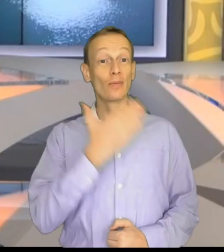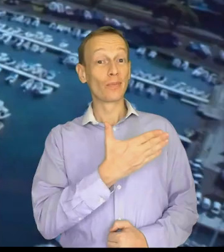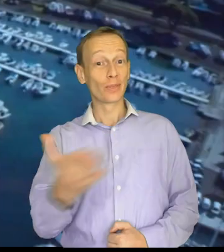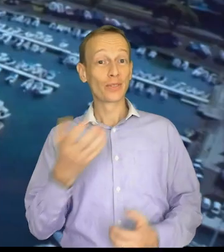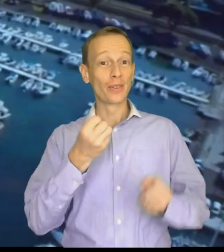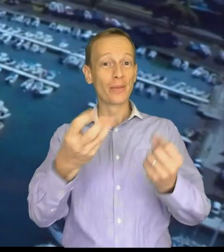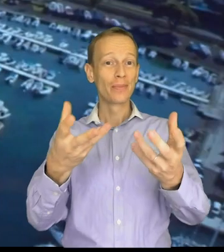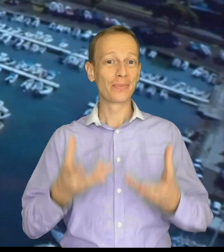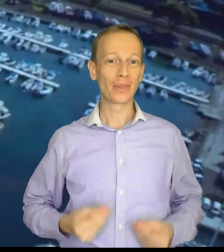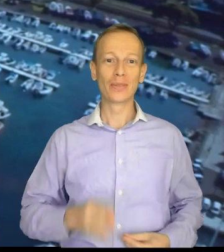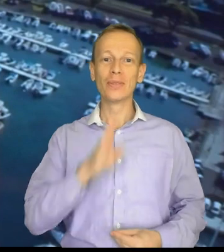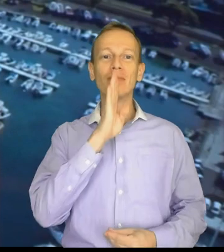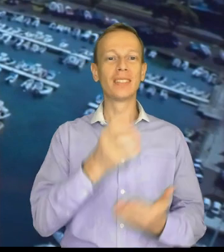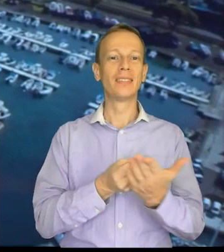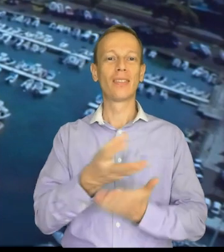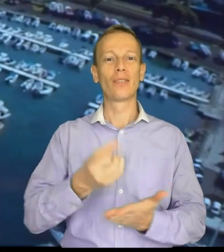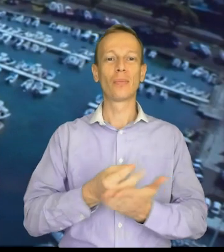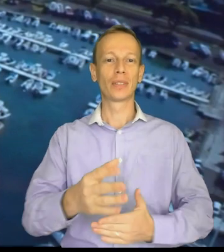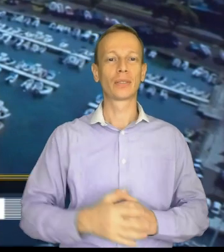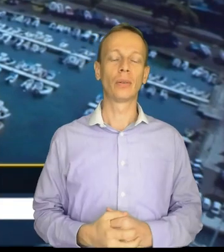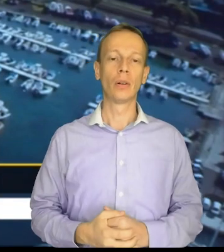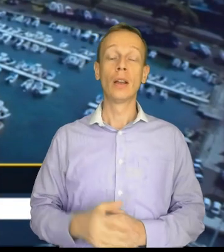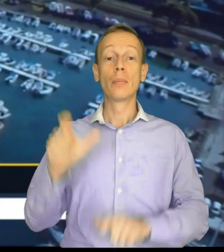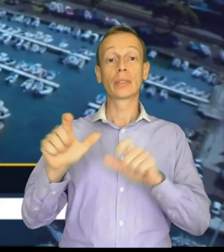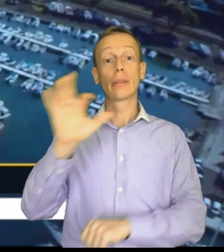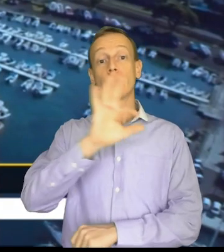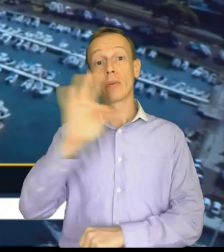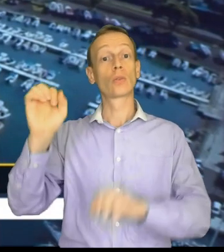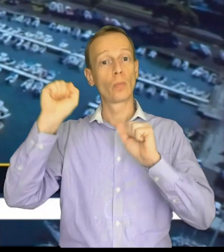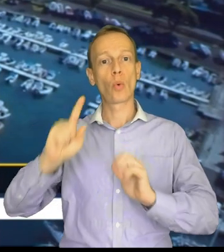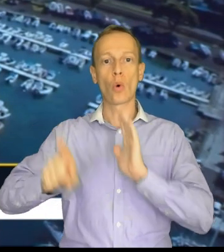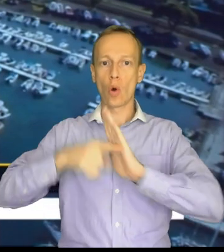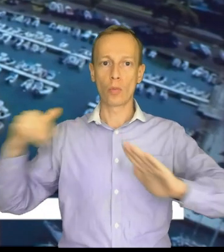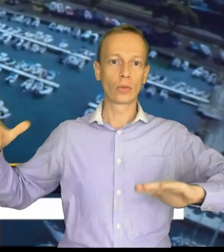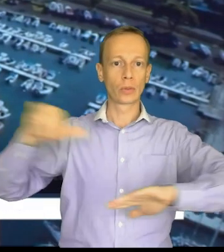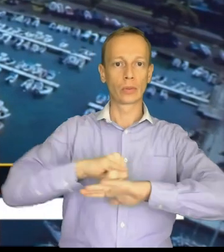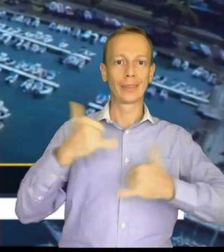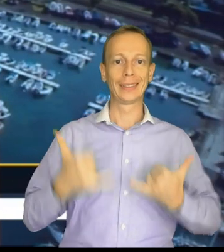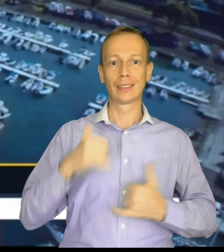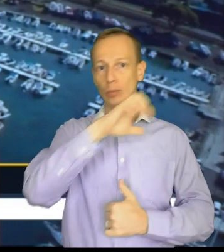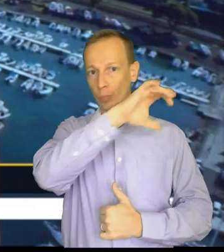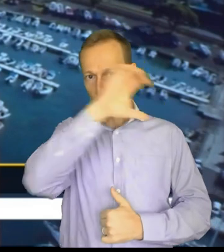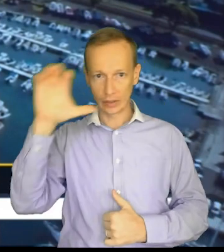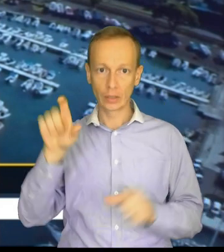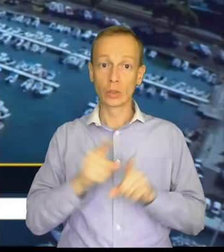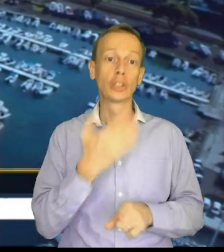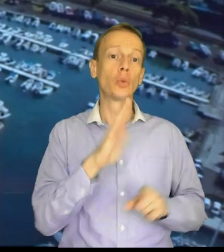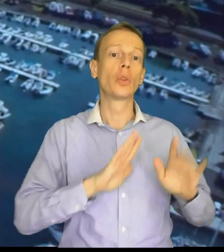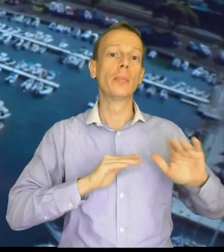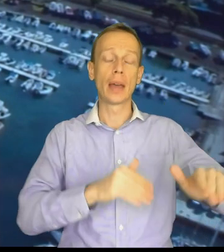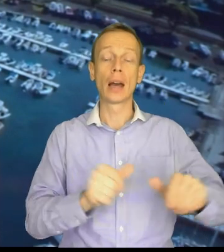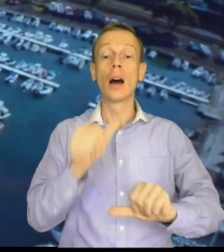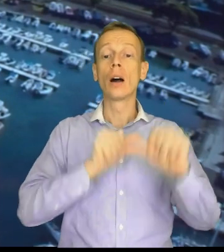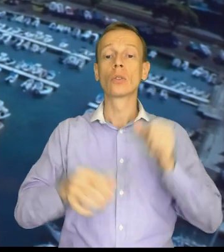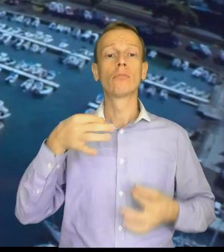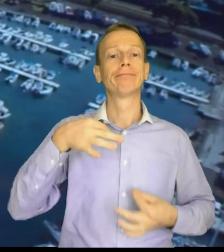Bonjour à tous et bienvenue dans votre journal de la mi-journée. Les Français pourront de nouveau voyager en Polynésie et en Outre-mer sous réserve de fournir